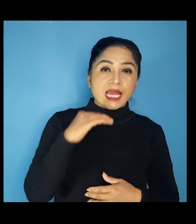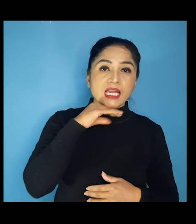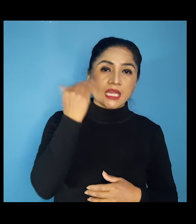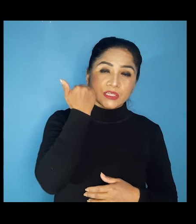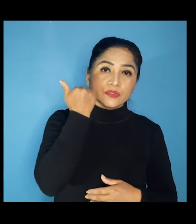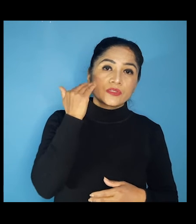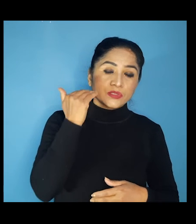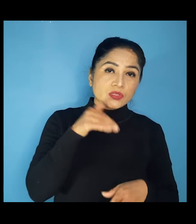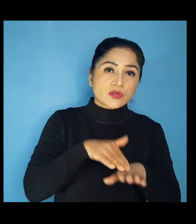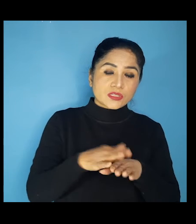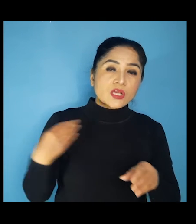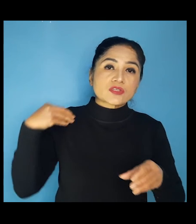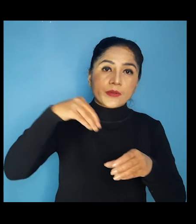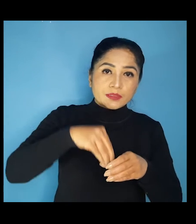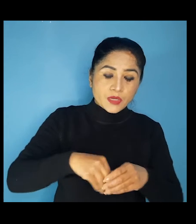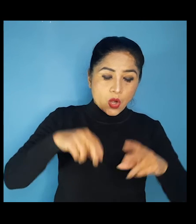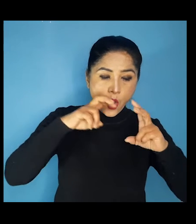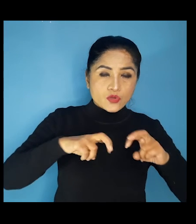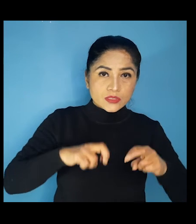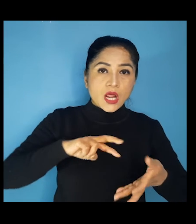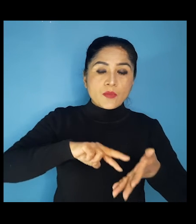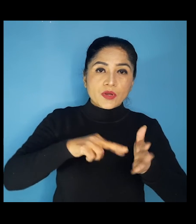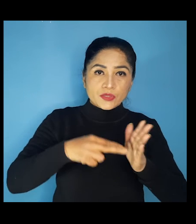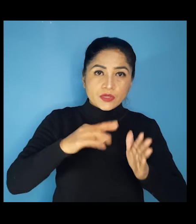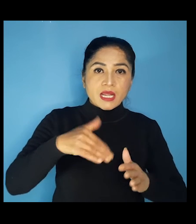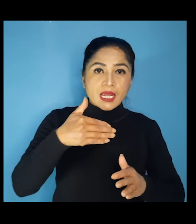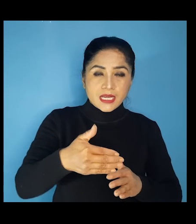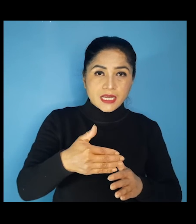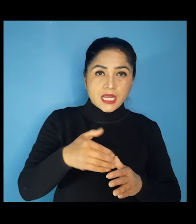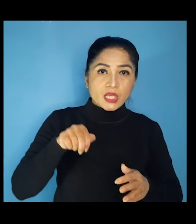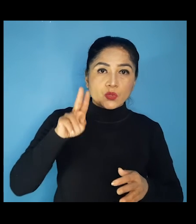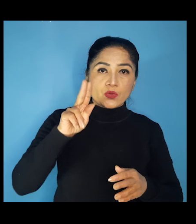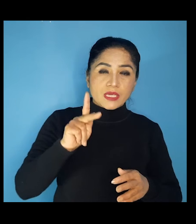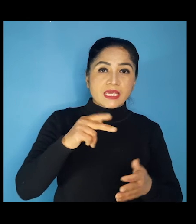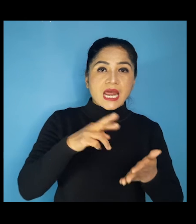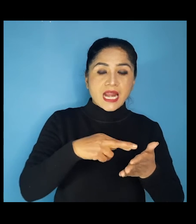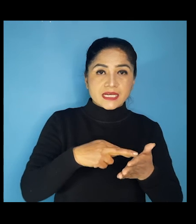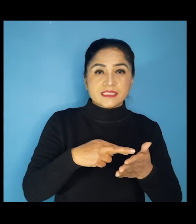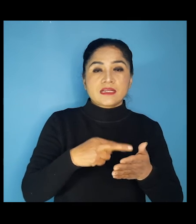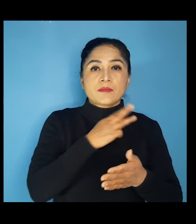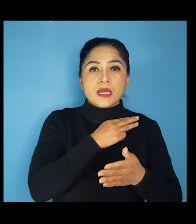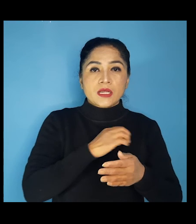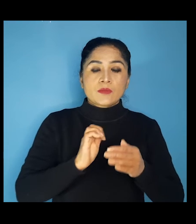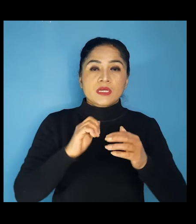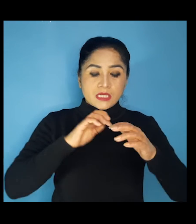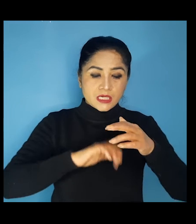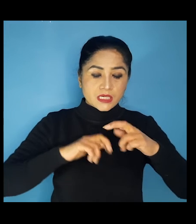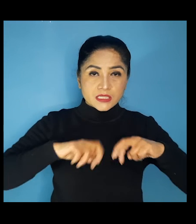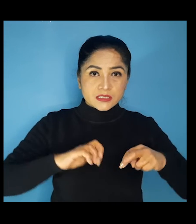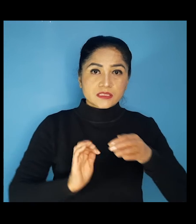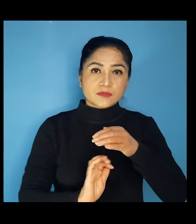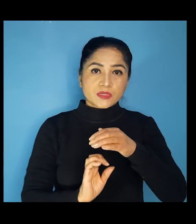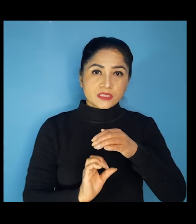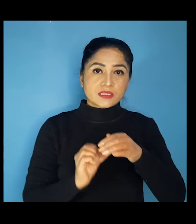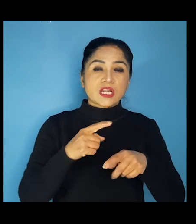किशोर किशोरीसँग सहभागीमूलक अनुसन्धान परियोजनालाई द युके आर्ट्स एन्ड ह्युमेनिटिज रिसर्च काउन्सिलले